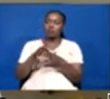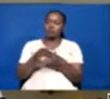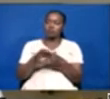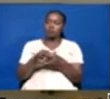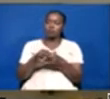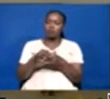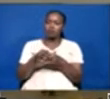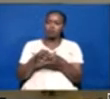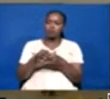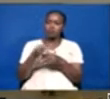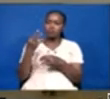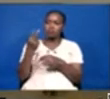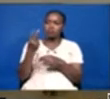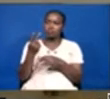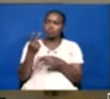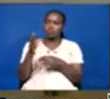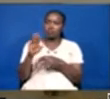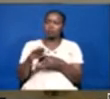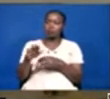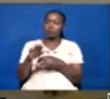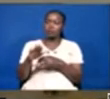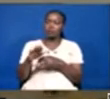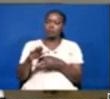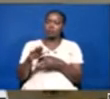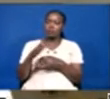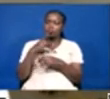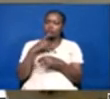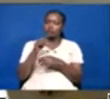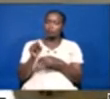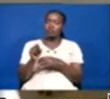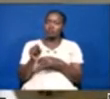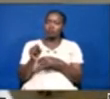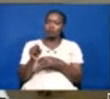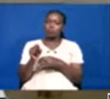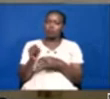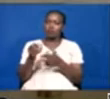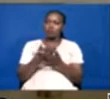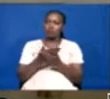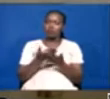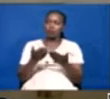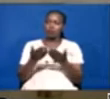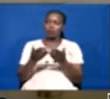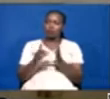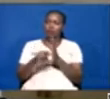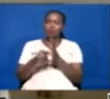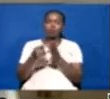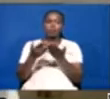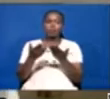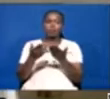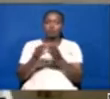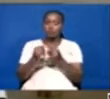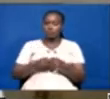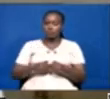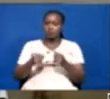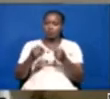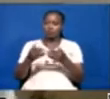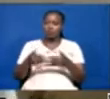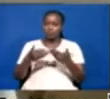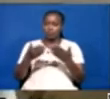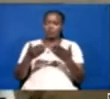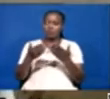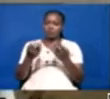maeneo 32 katika eneo bunge hili. Kwa hivyo zoezi hili linakisiwa tutaweza kuendelea kuzileta kwa mtazamaji wetu mpaka pale